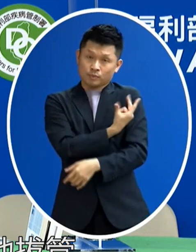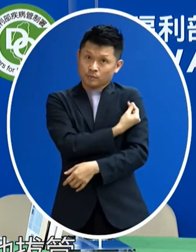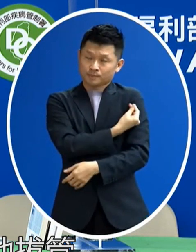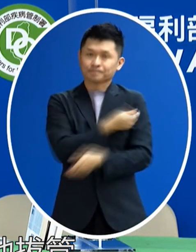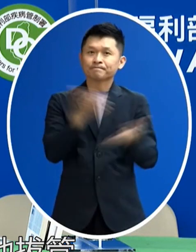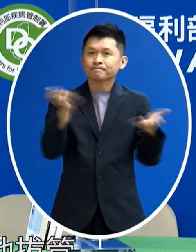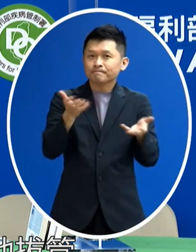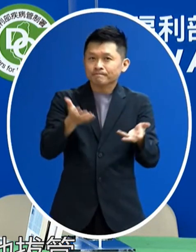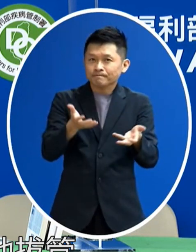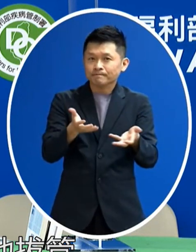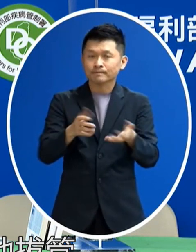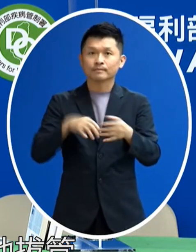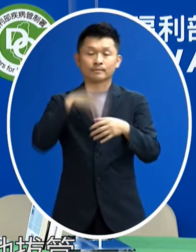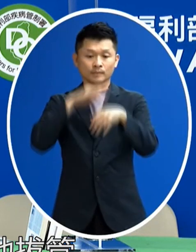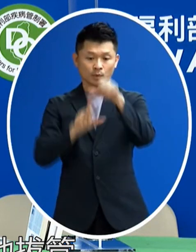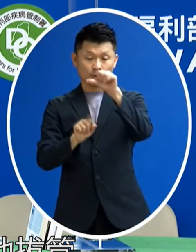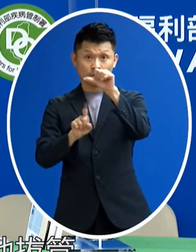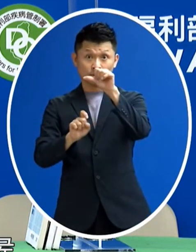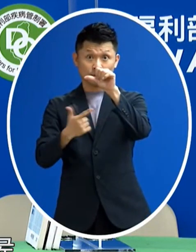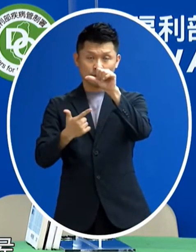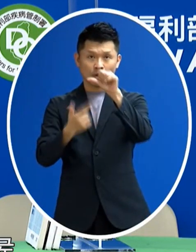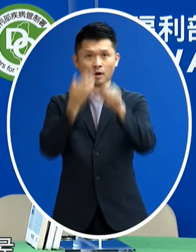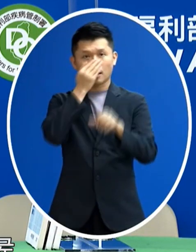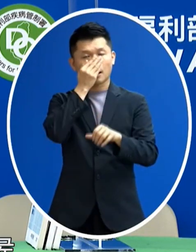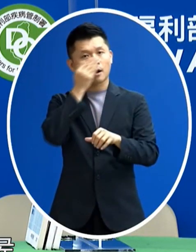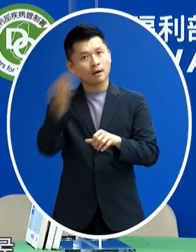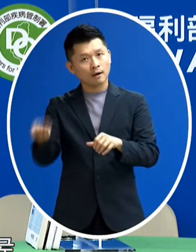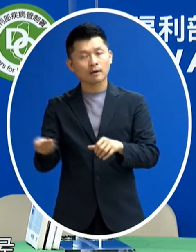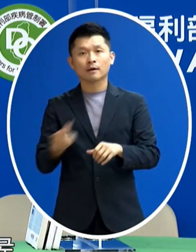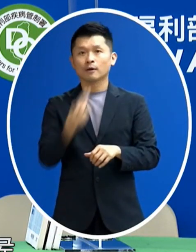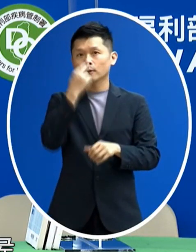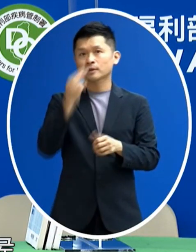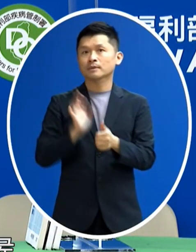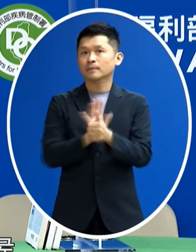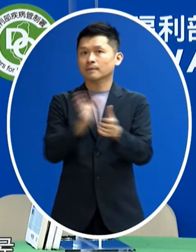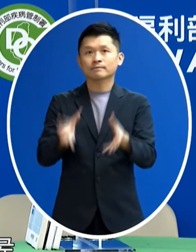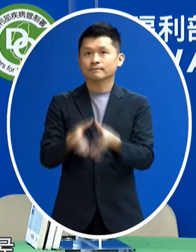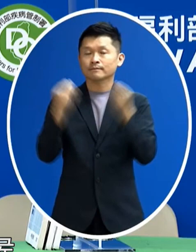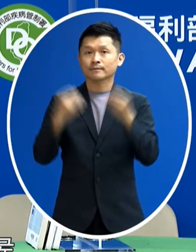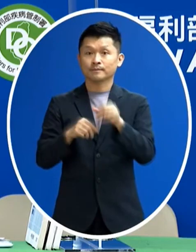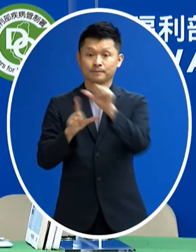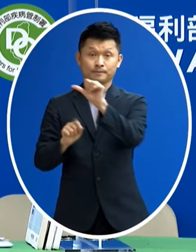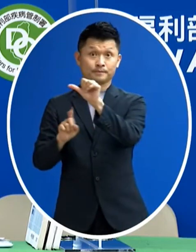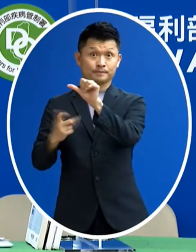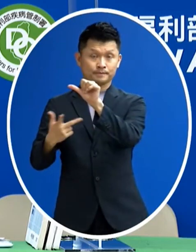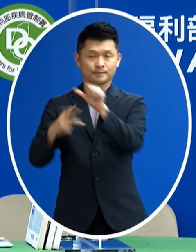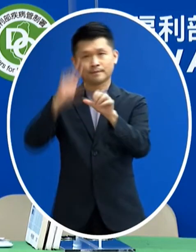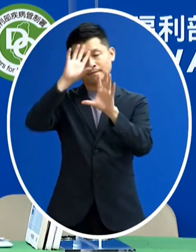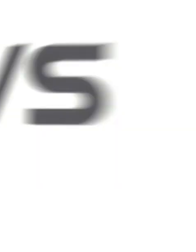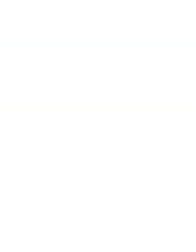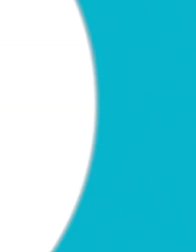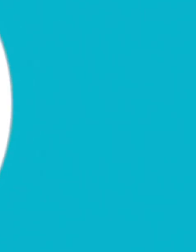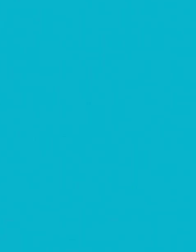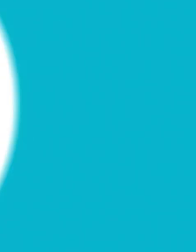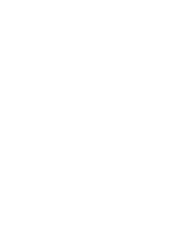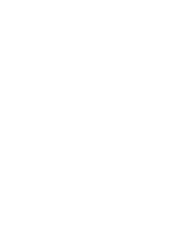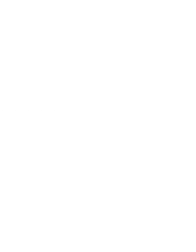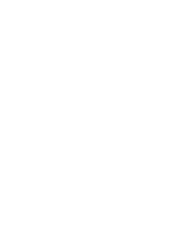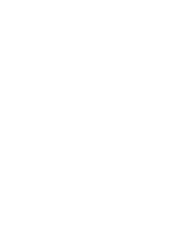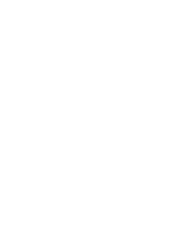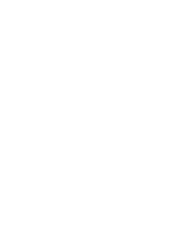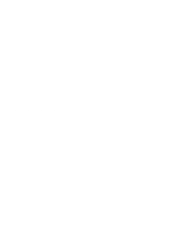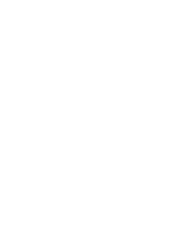过治疗之后，5月16号已经成功的拔管移除呼吸器，在5月22号的时候已经康复出院了。